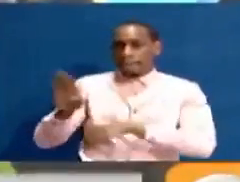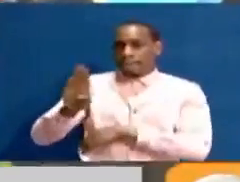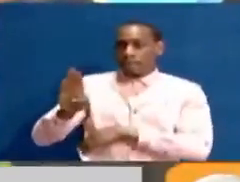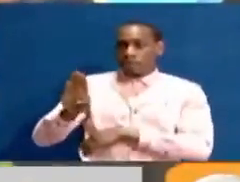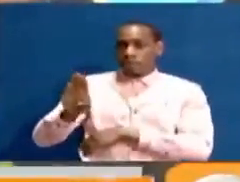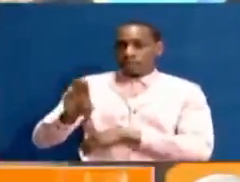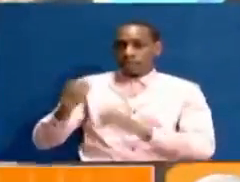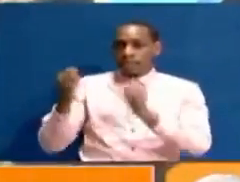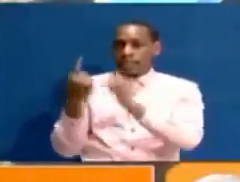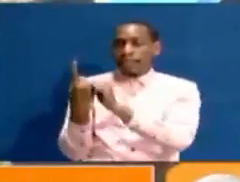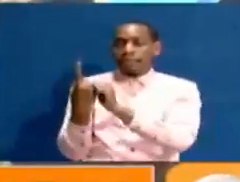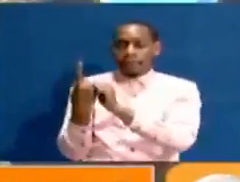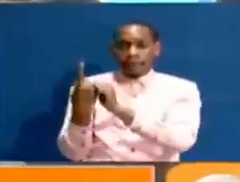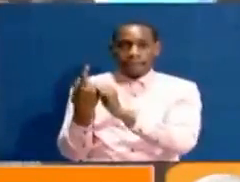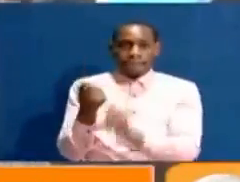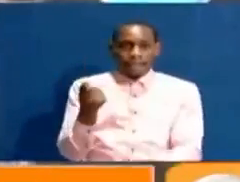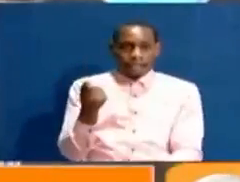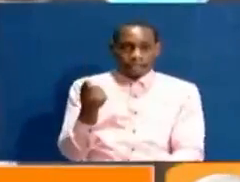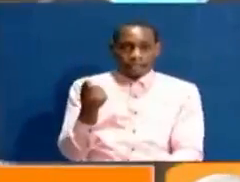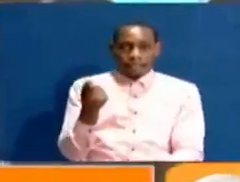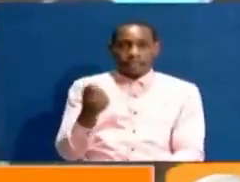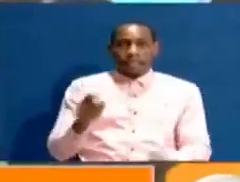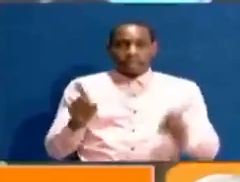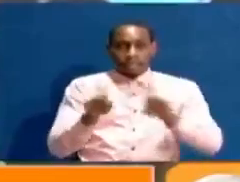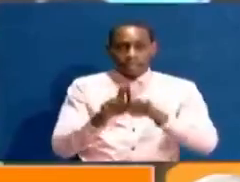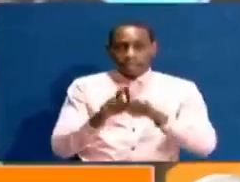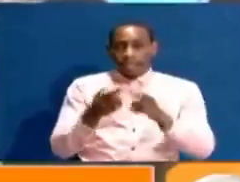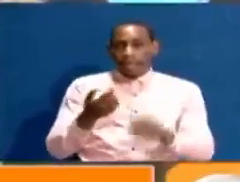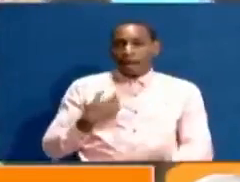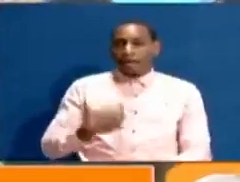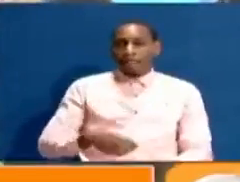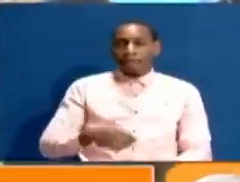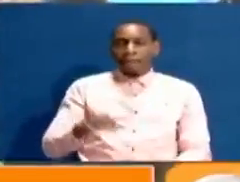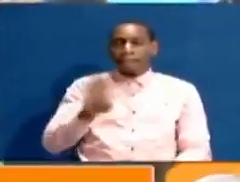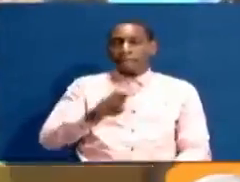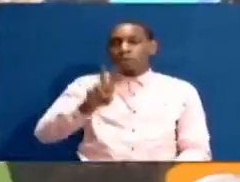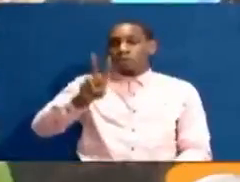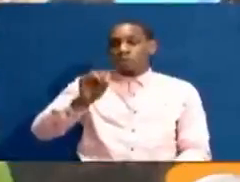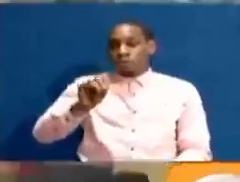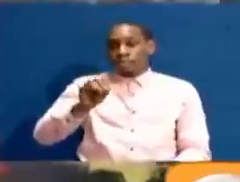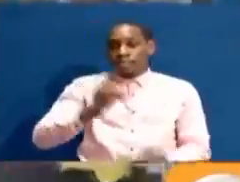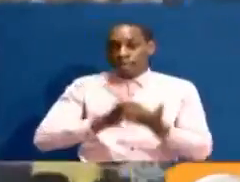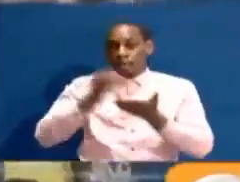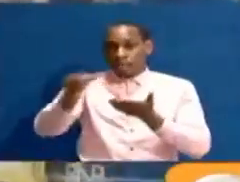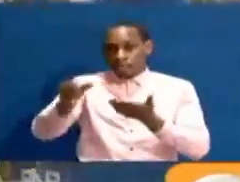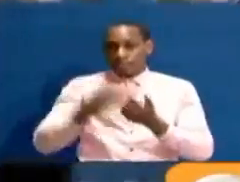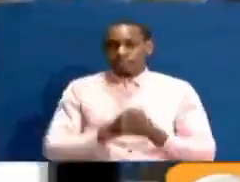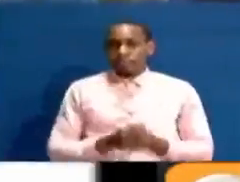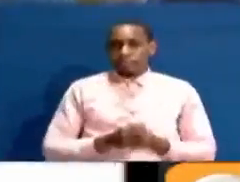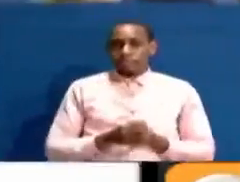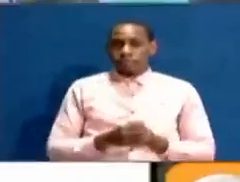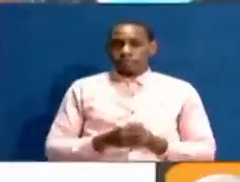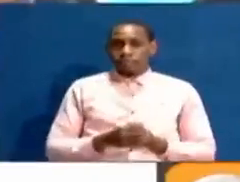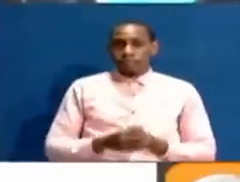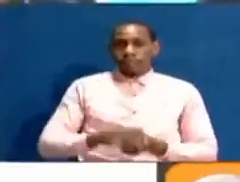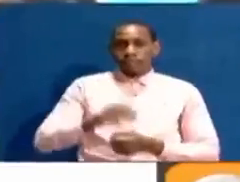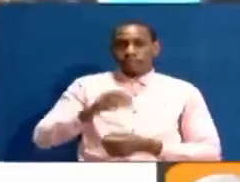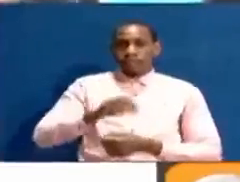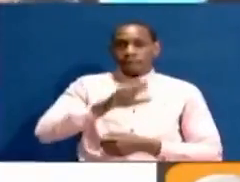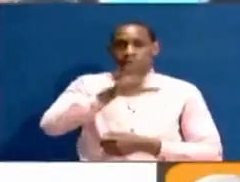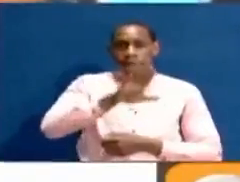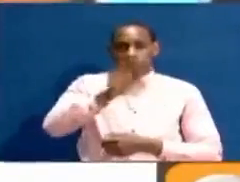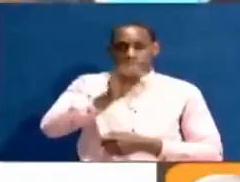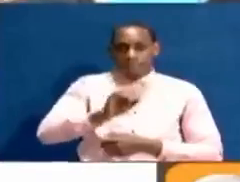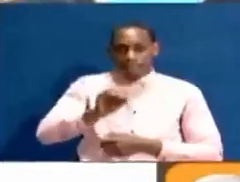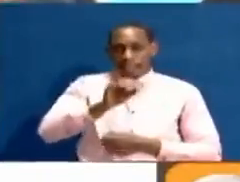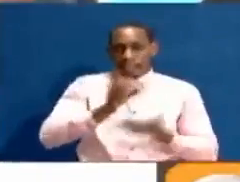billion 11. Sasa itakuwa billion 20 inakuja hapa chini. Tano kwa mia ya